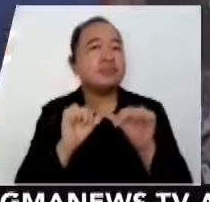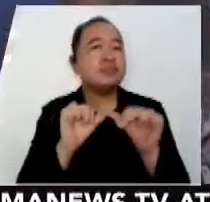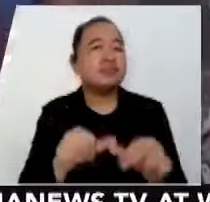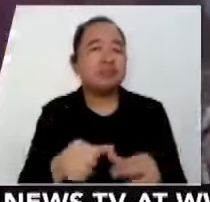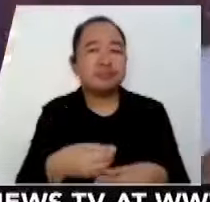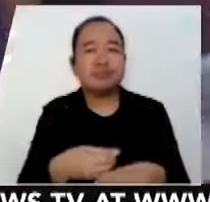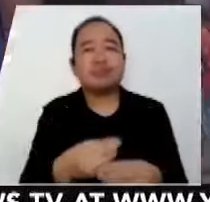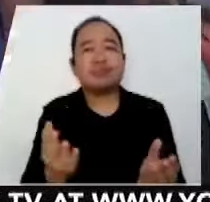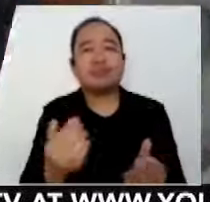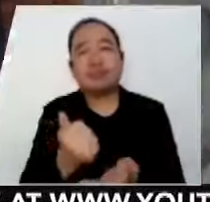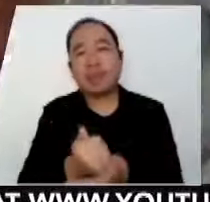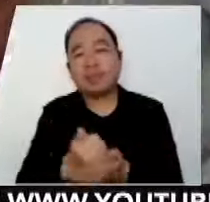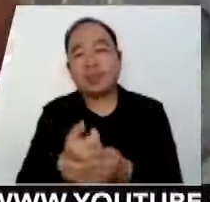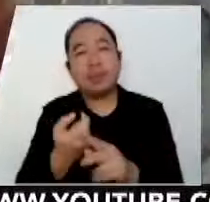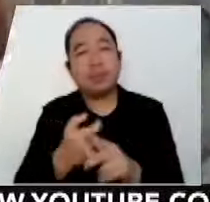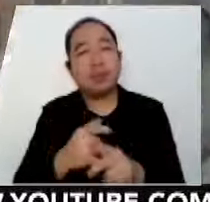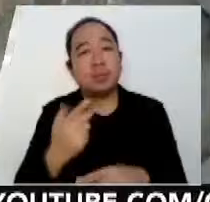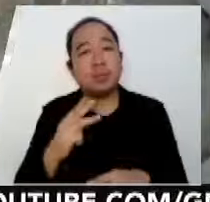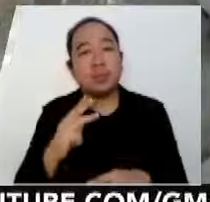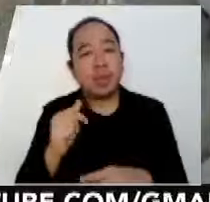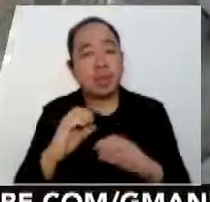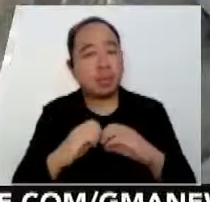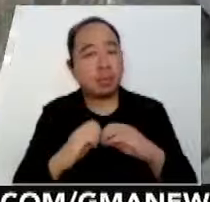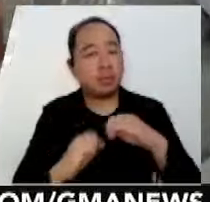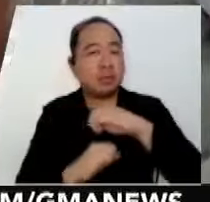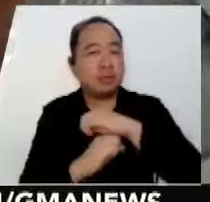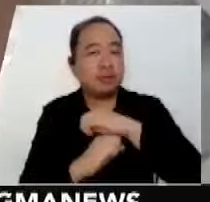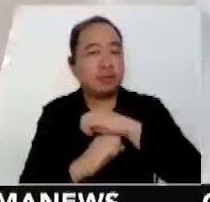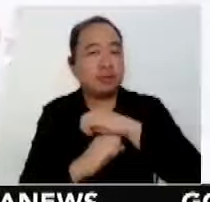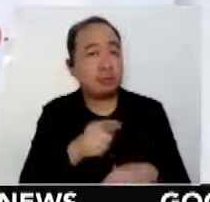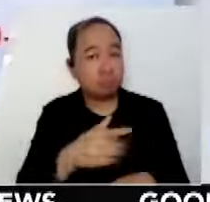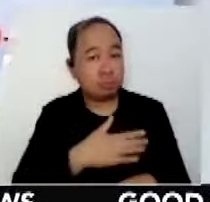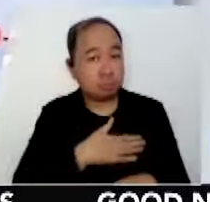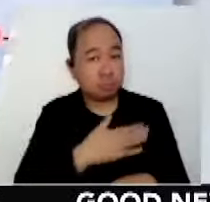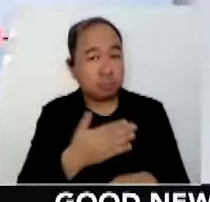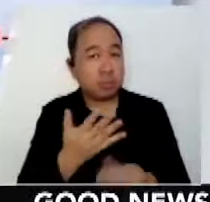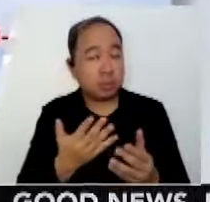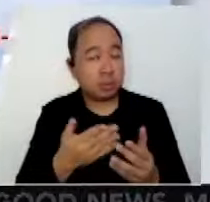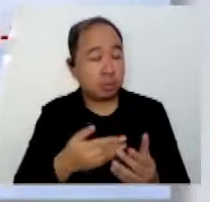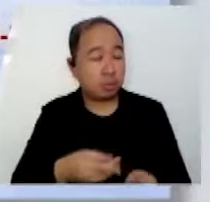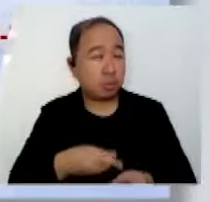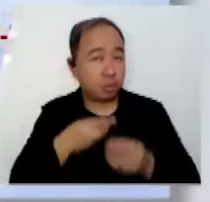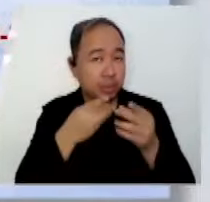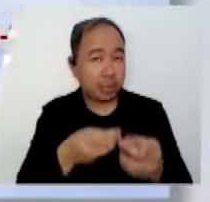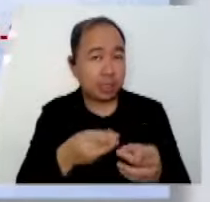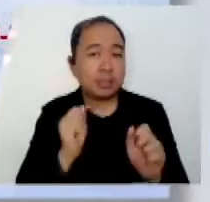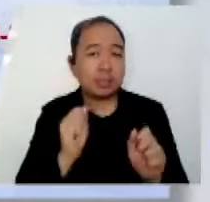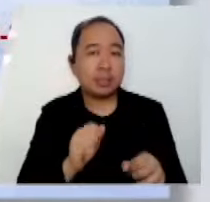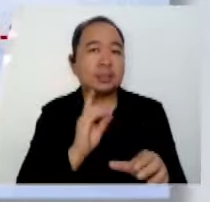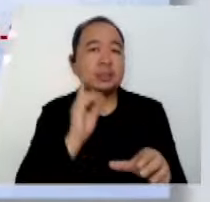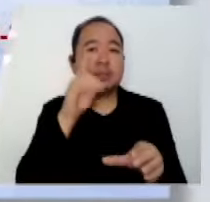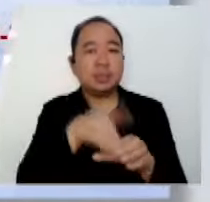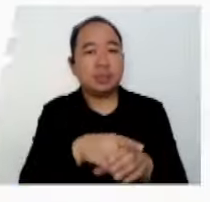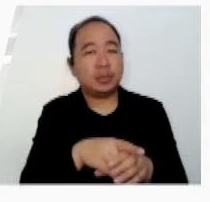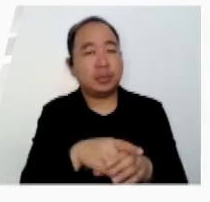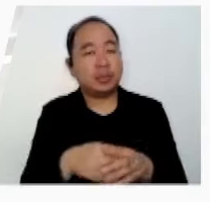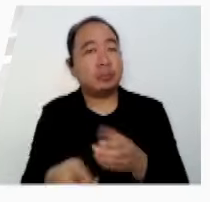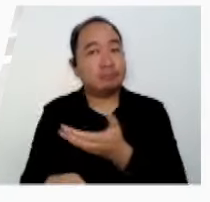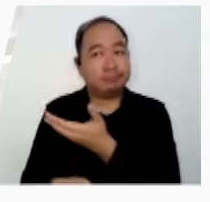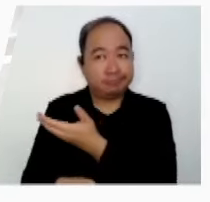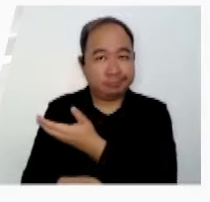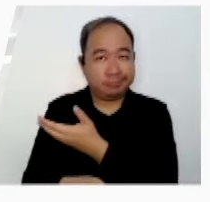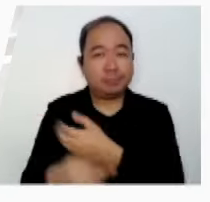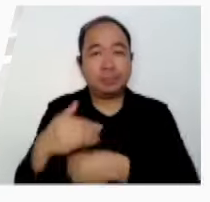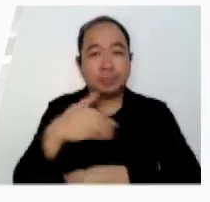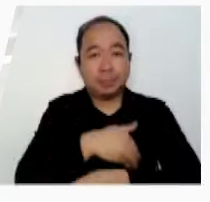GMA Kapuso Foundation. Sa mga nais magpaabot ng donasyon, maaari po kayo magdeposito sa aming bank account o